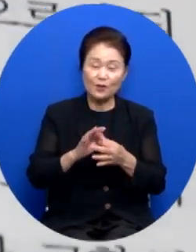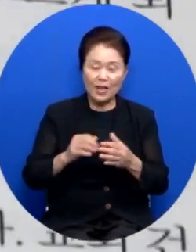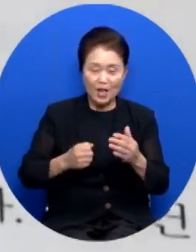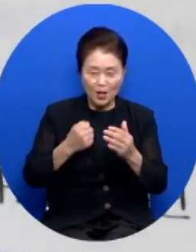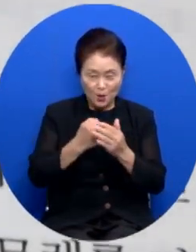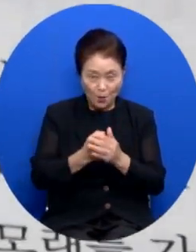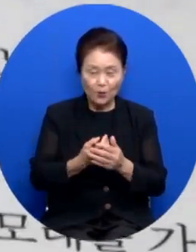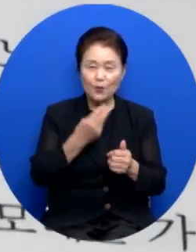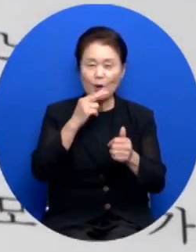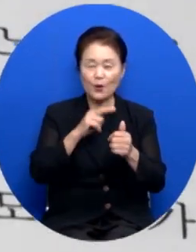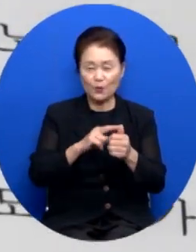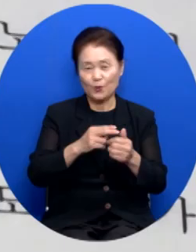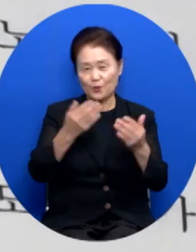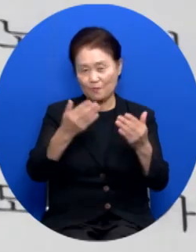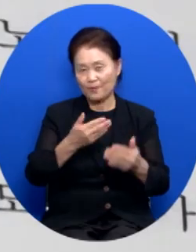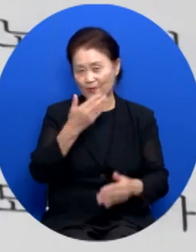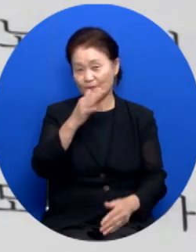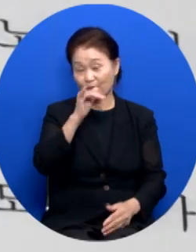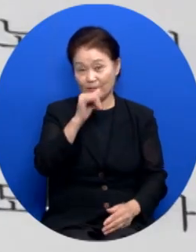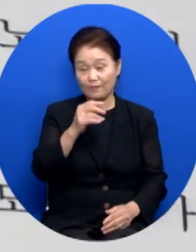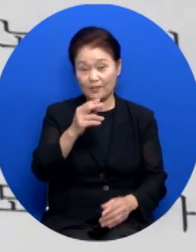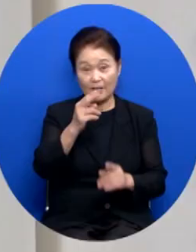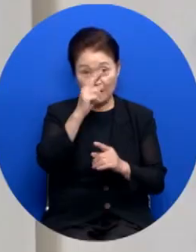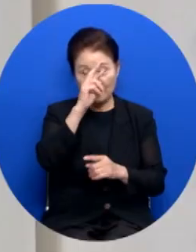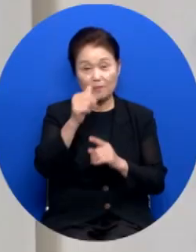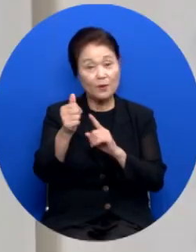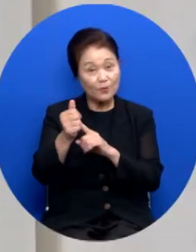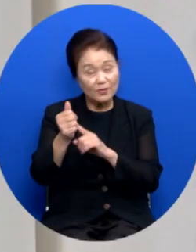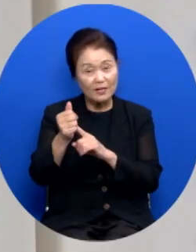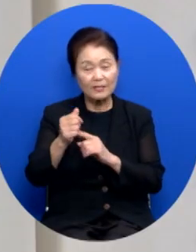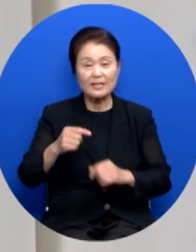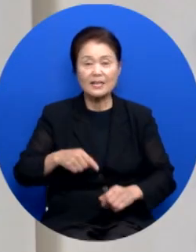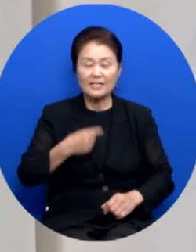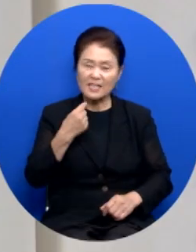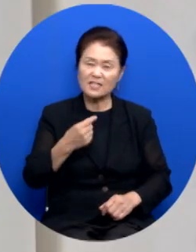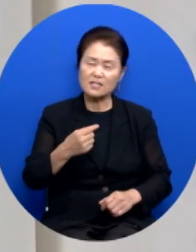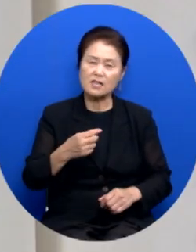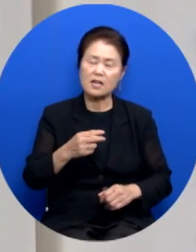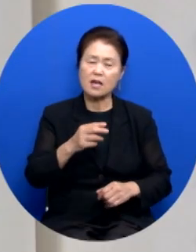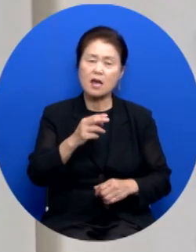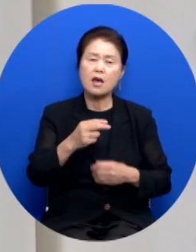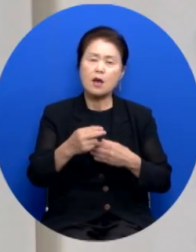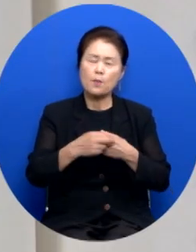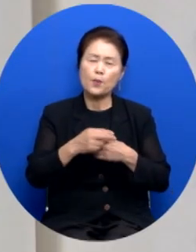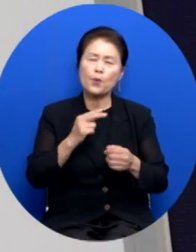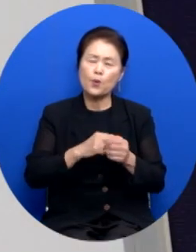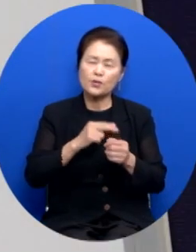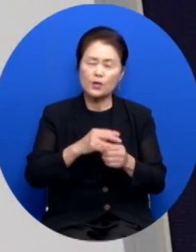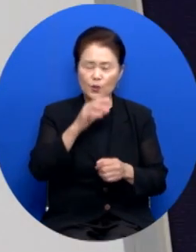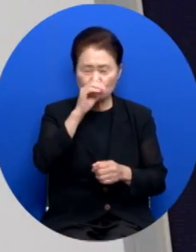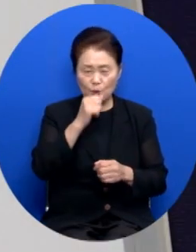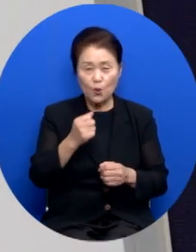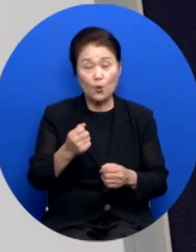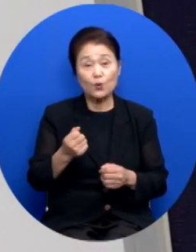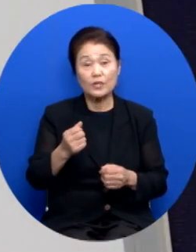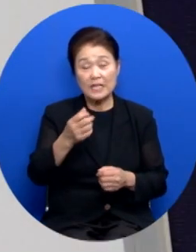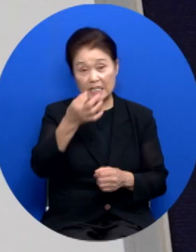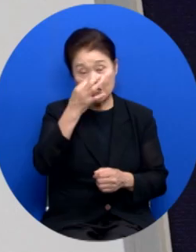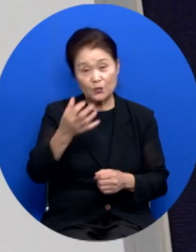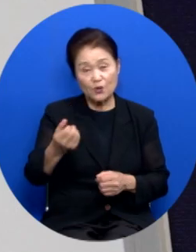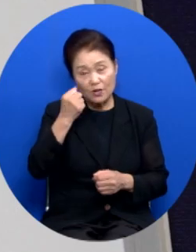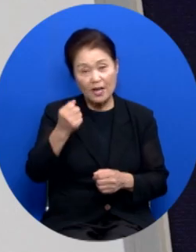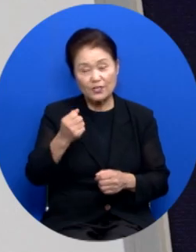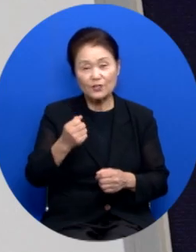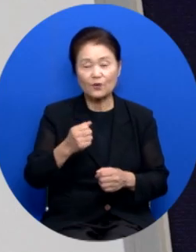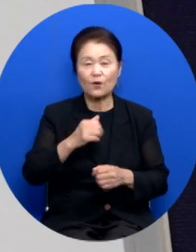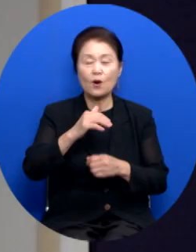얻을 수 있습니다. 박 원장은 자신이 의료라는 좋은 이름으로 그리스도의 계획과 사랑에 함께 했을